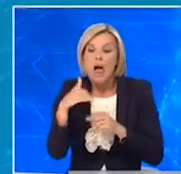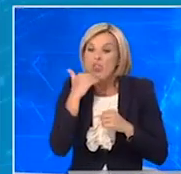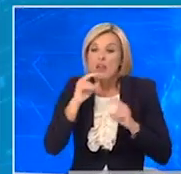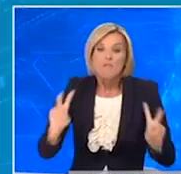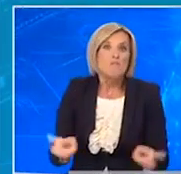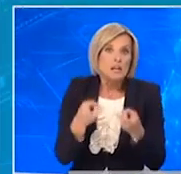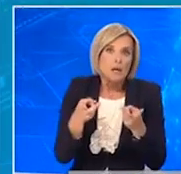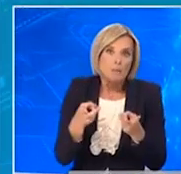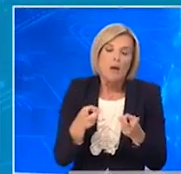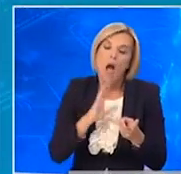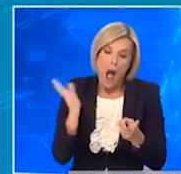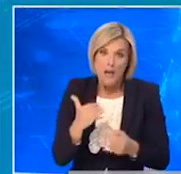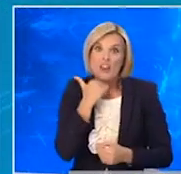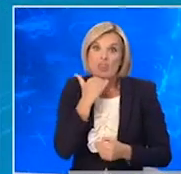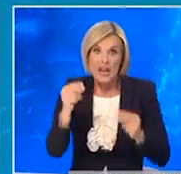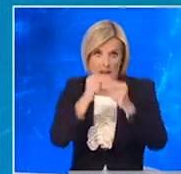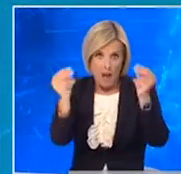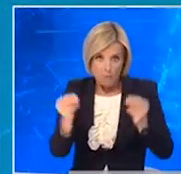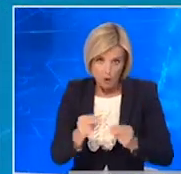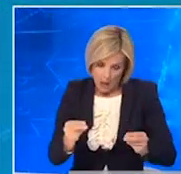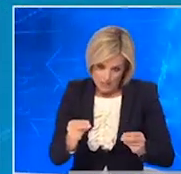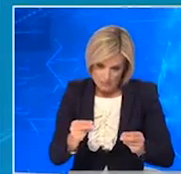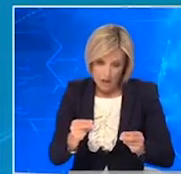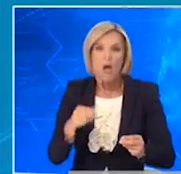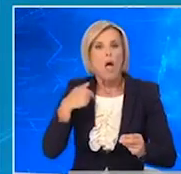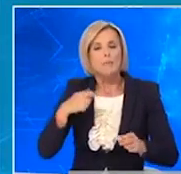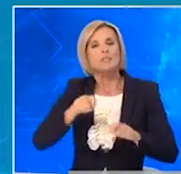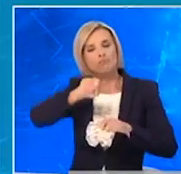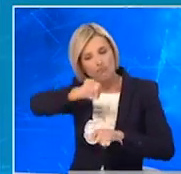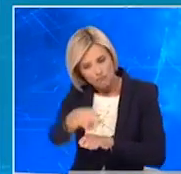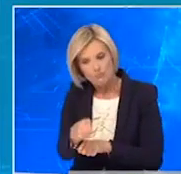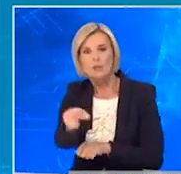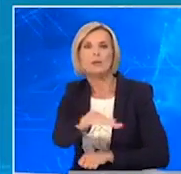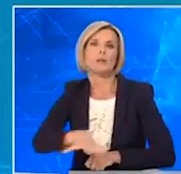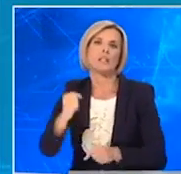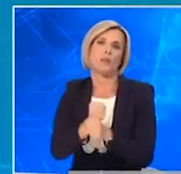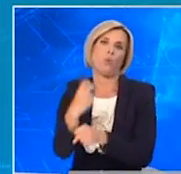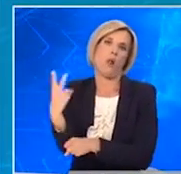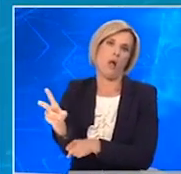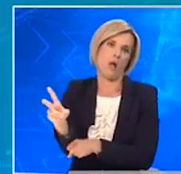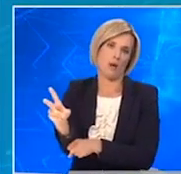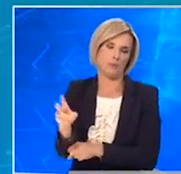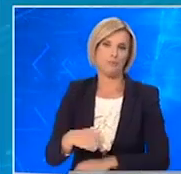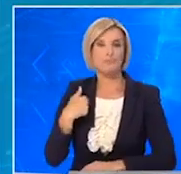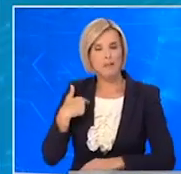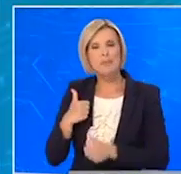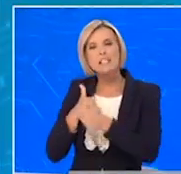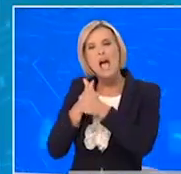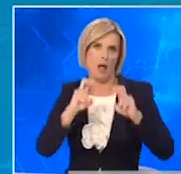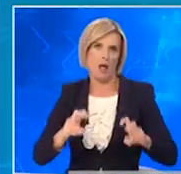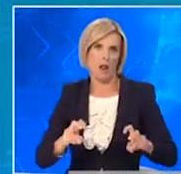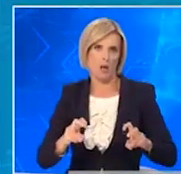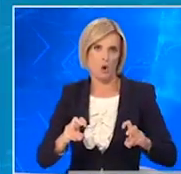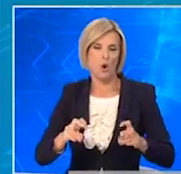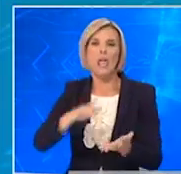άλλοι 30, θα κλείσουμε τον χώρο, τον εργασιακό. Άρα υπάρχουν πρωτόκολλα τα οποία τα ακολουθούμε σε κάθε περίπτωση.